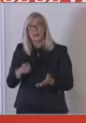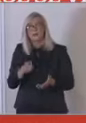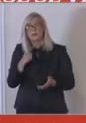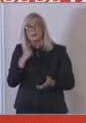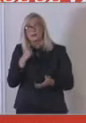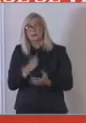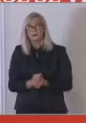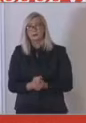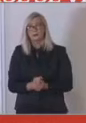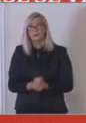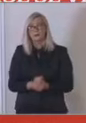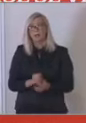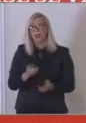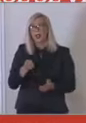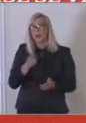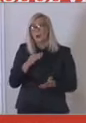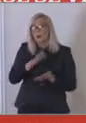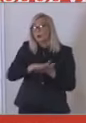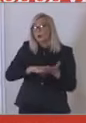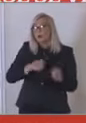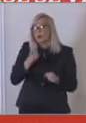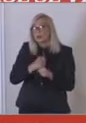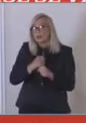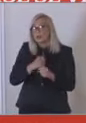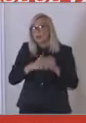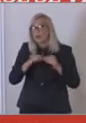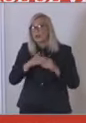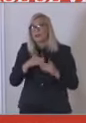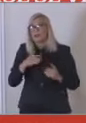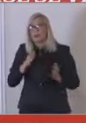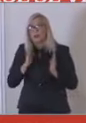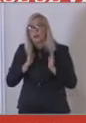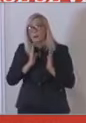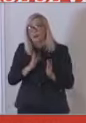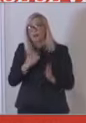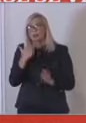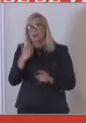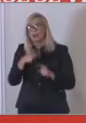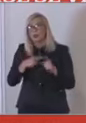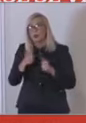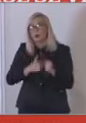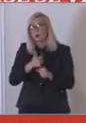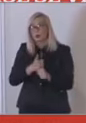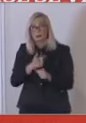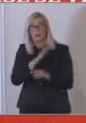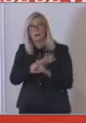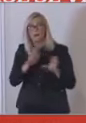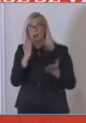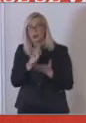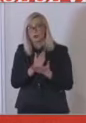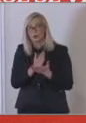në ekspropriacionin, dhe kur filloj që të ndërtohet rruga, ajo